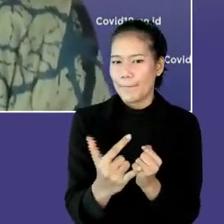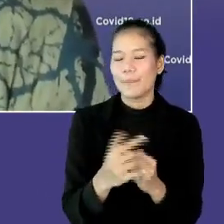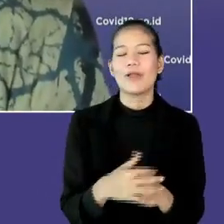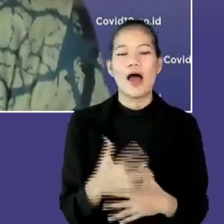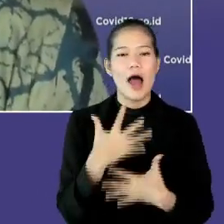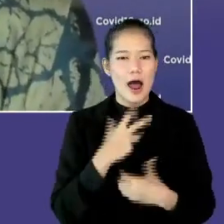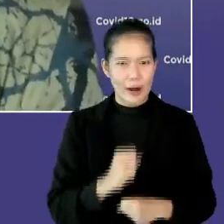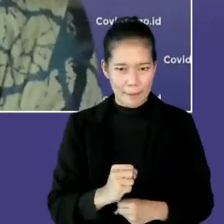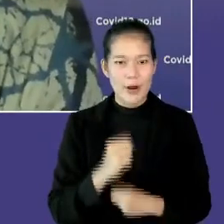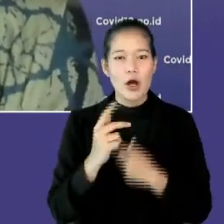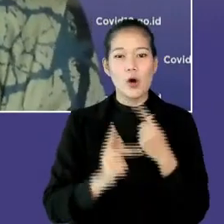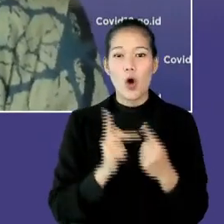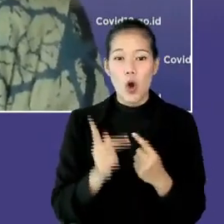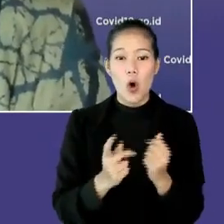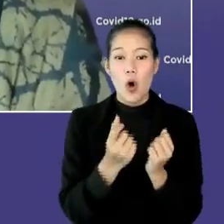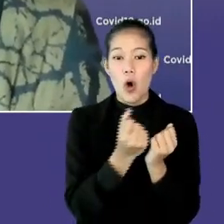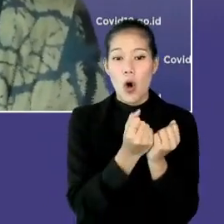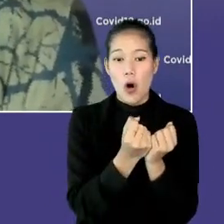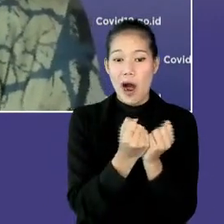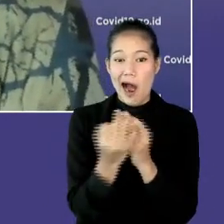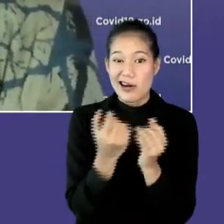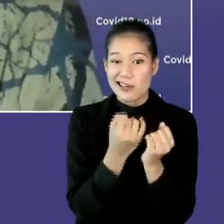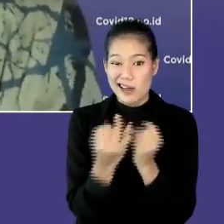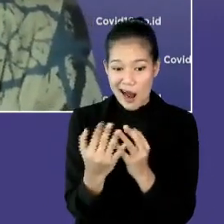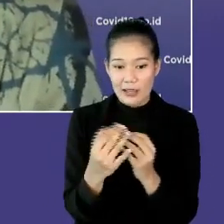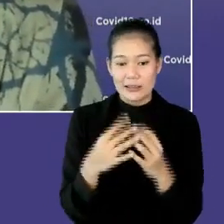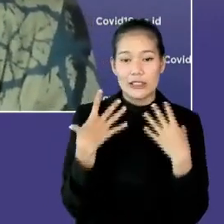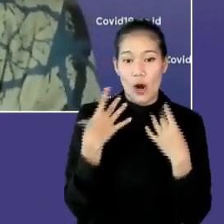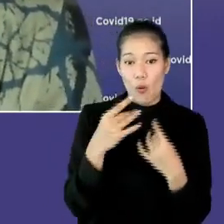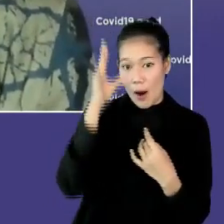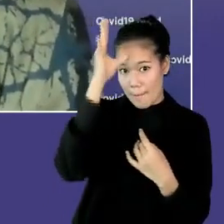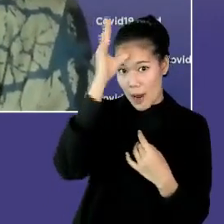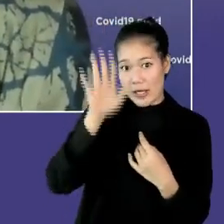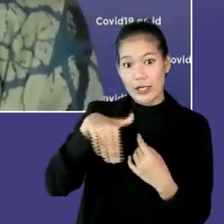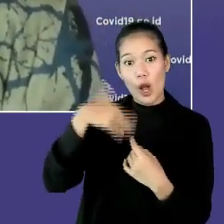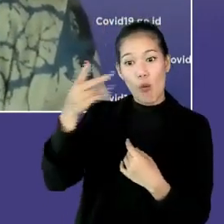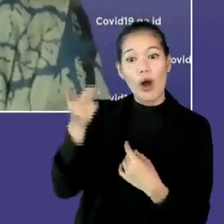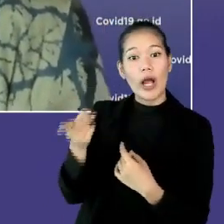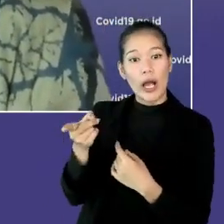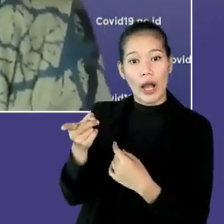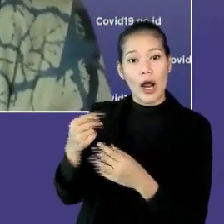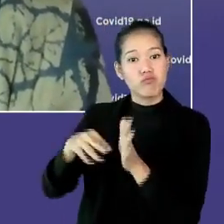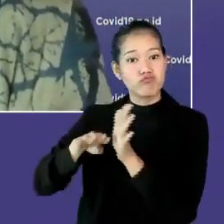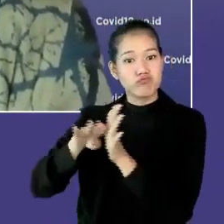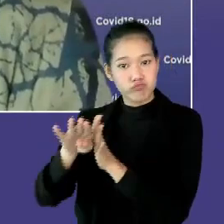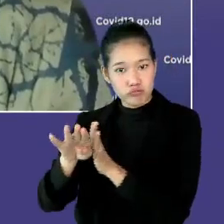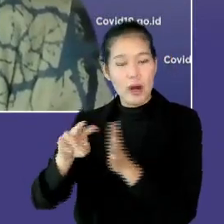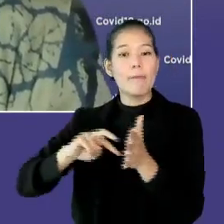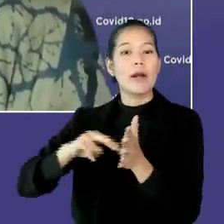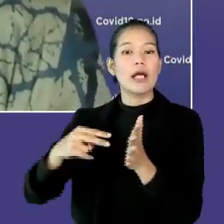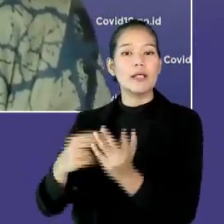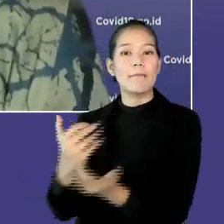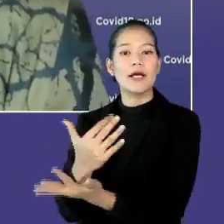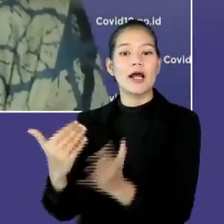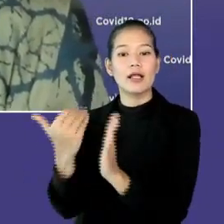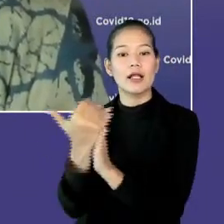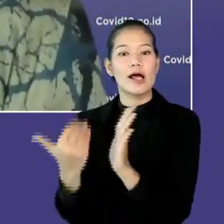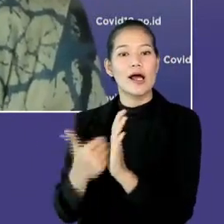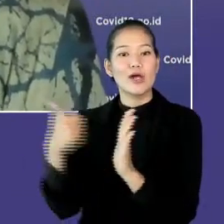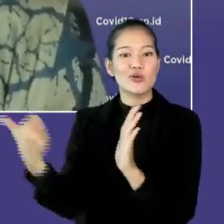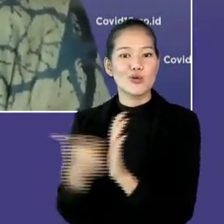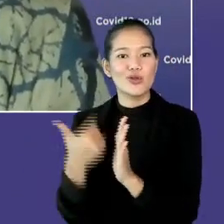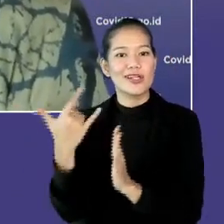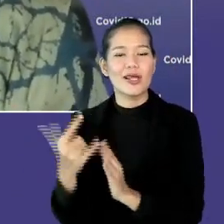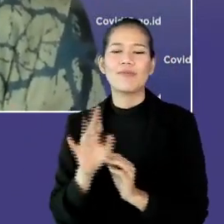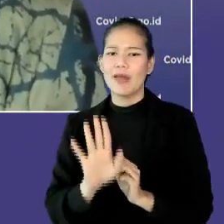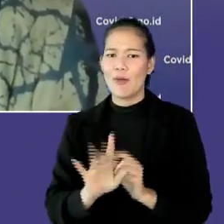berharap dengan angka yang makin tinggi di luar Jawa Bali, berarti luar Jawa Bali itu akan lebih patuh. Tapi nanti hari ini akan kita